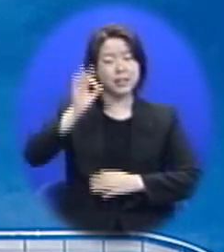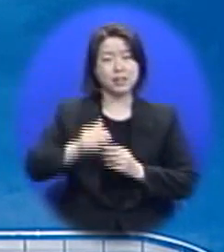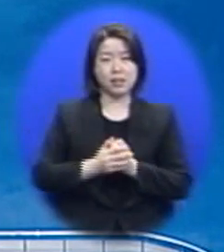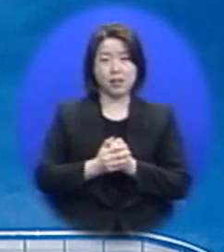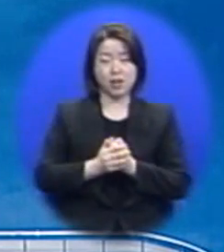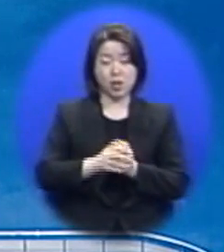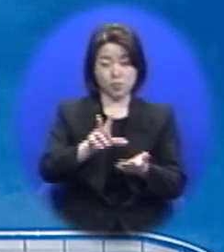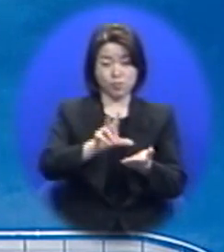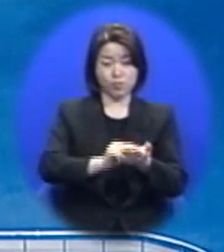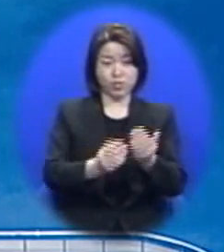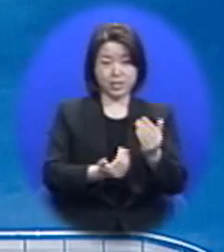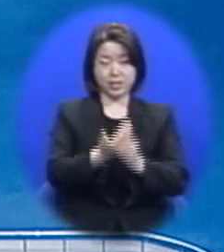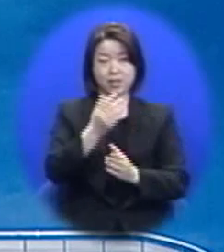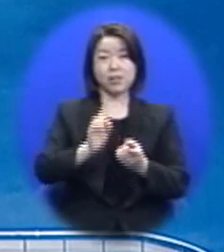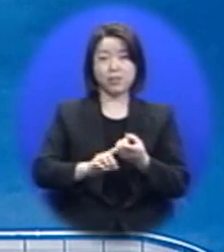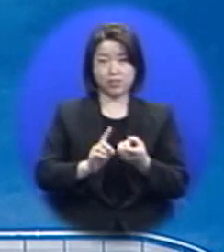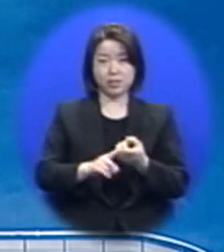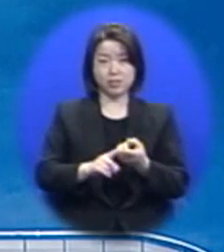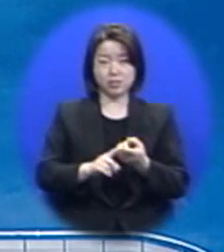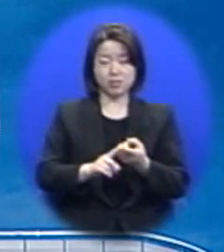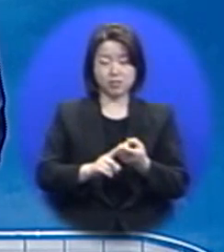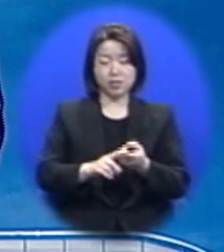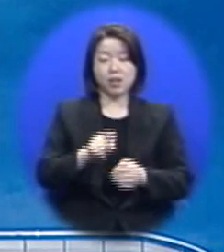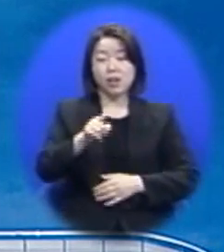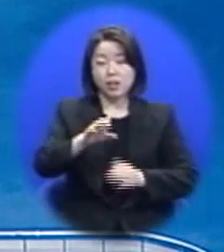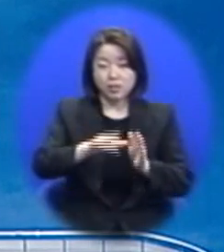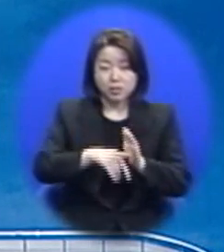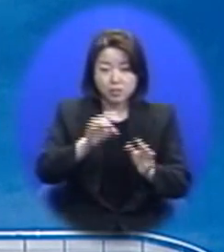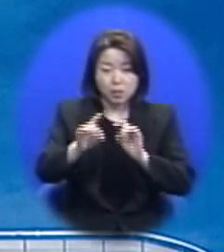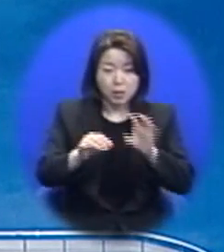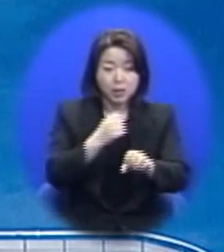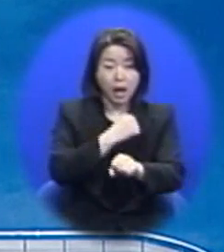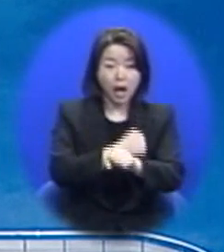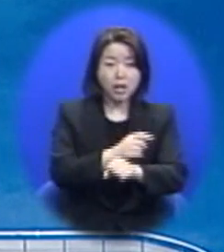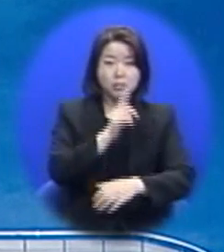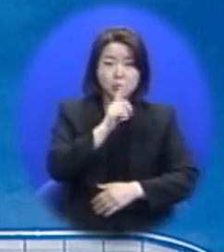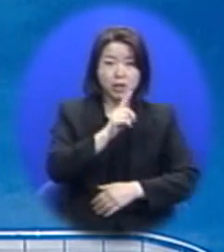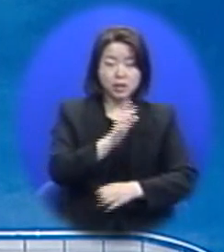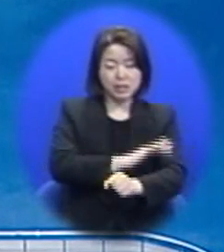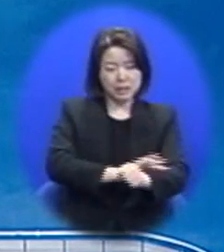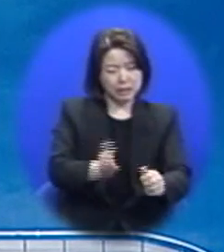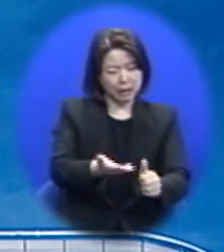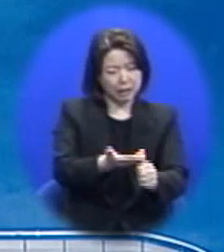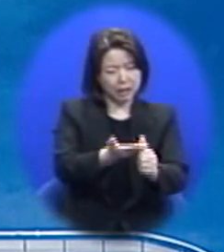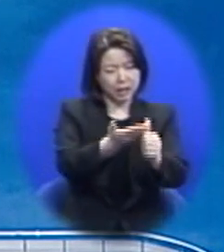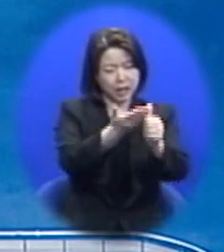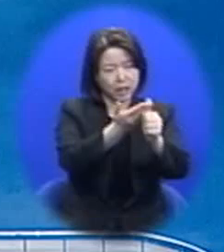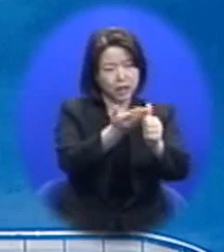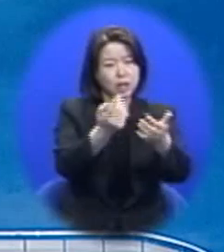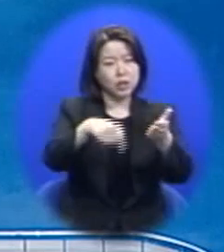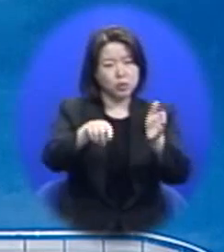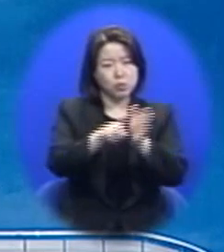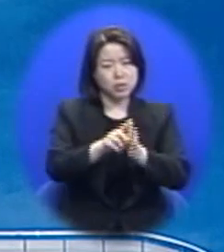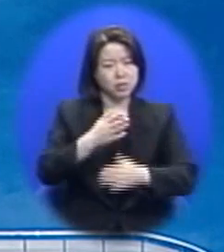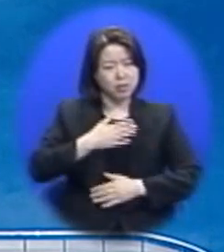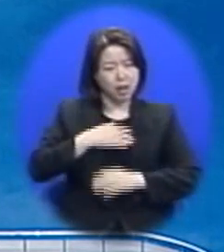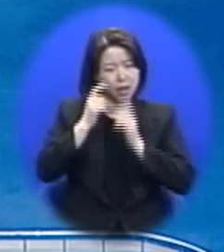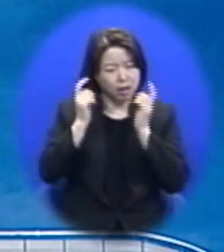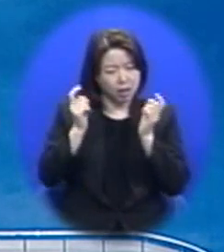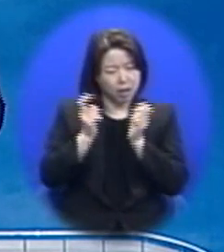문제가 생겼다는 사실을. 그때마다 늘 하는 이야기가 잘 길러보려고 나 나름대로 애를